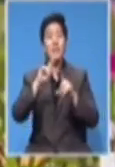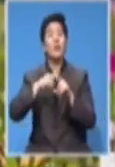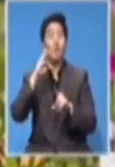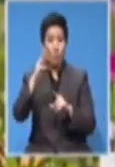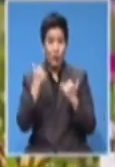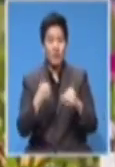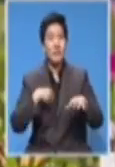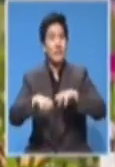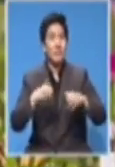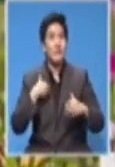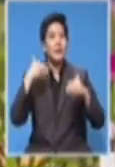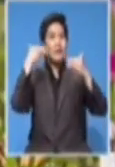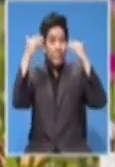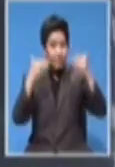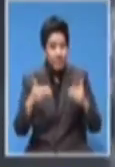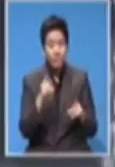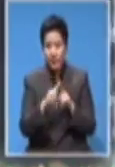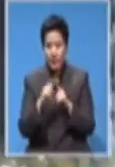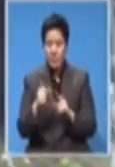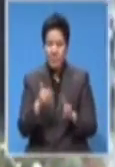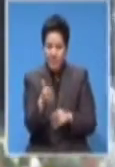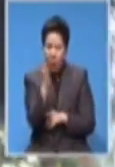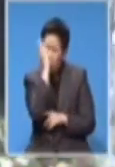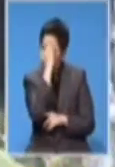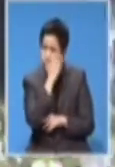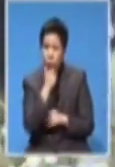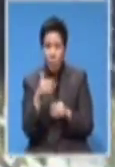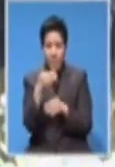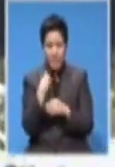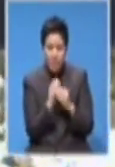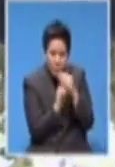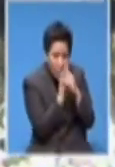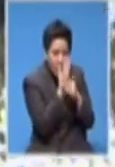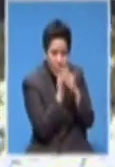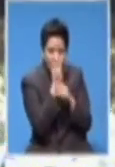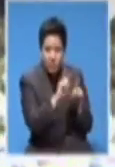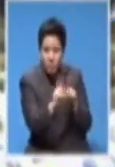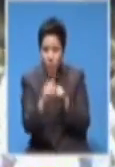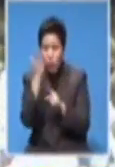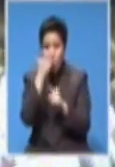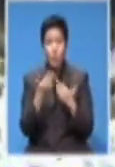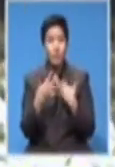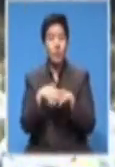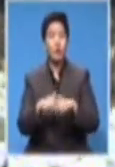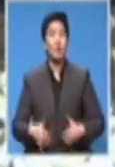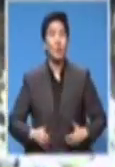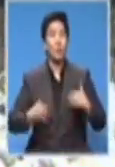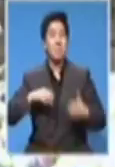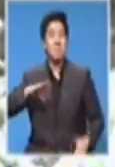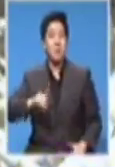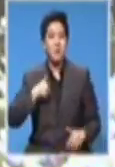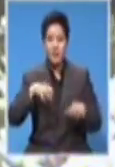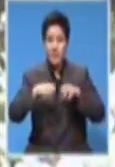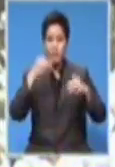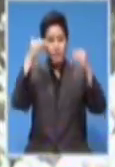ในงานนั้นก็จะจัดกิจกรรมการแสดงปลาสวยงามจัดแสดงไม้ดอกไม้ประดับที่สอดคล้องกับชีวิตคนเมืองนะครับมีการตกแต่ง